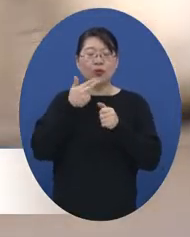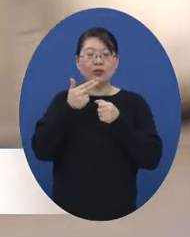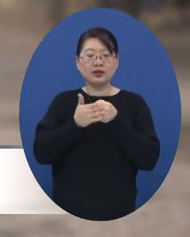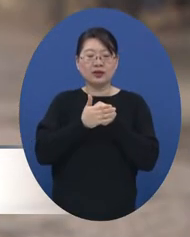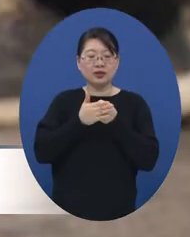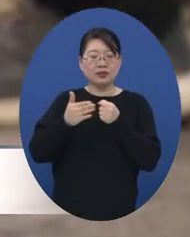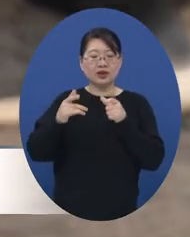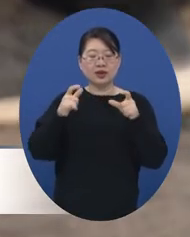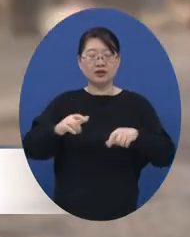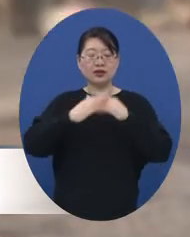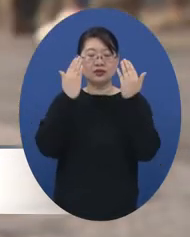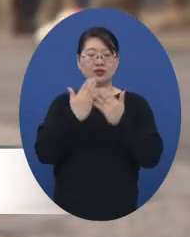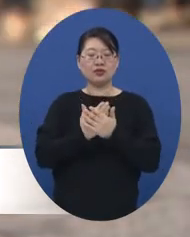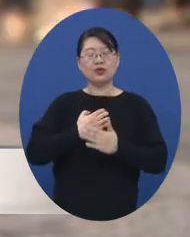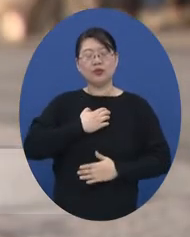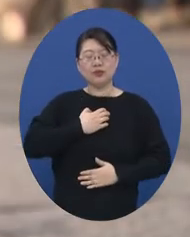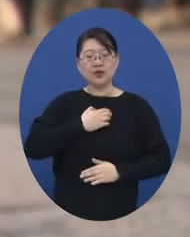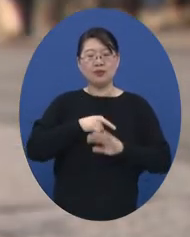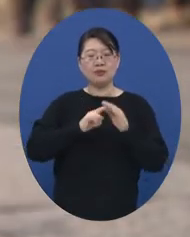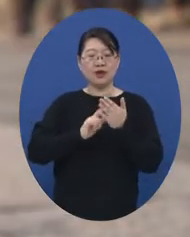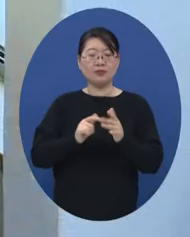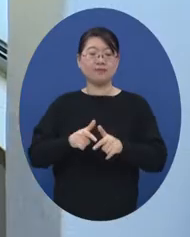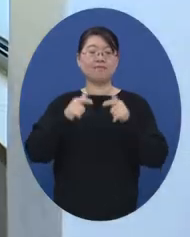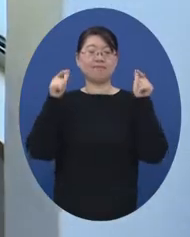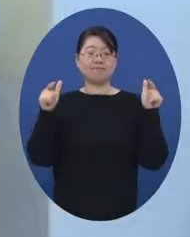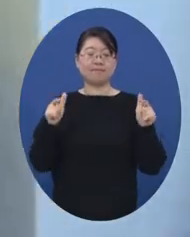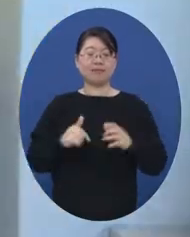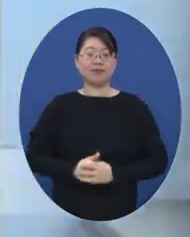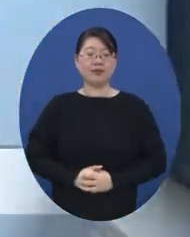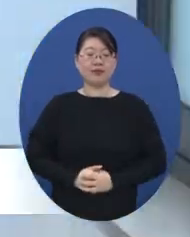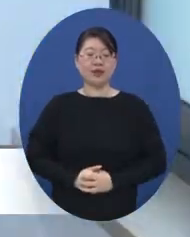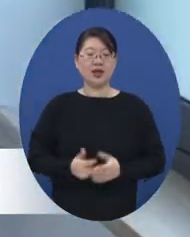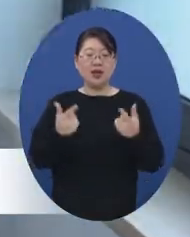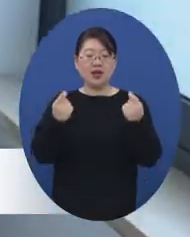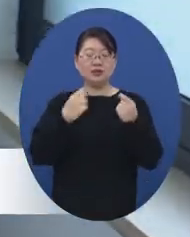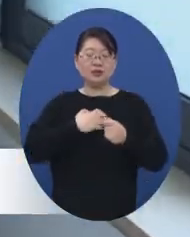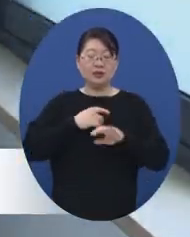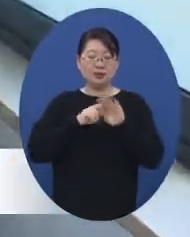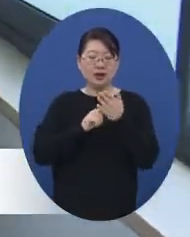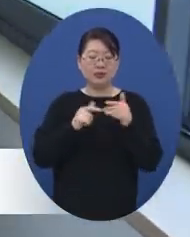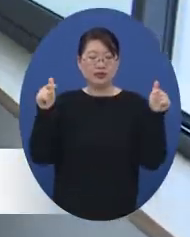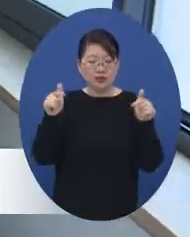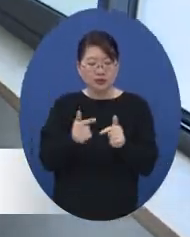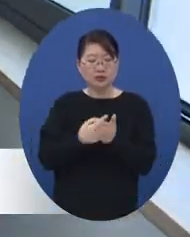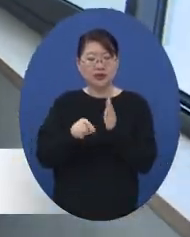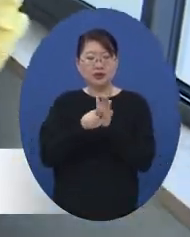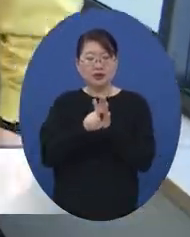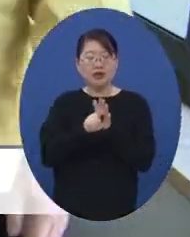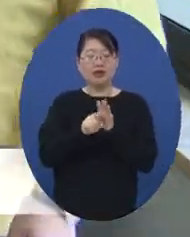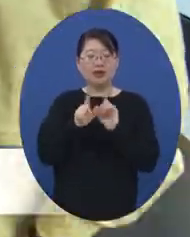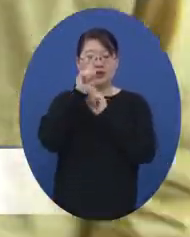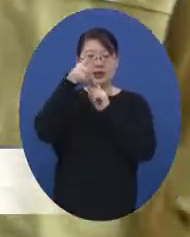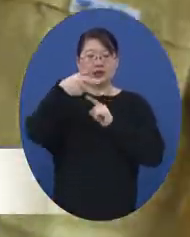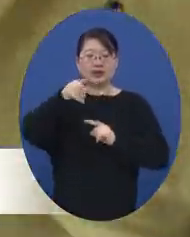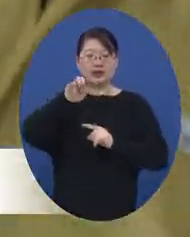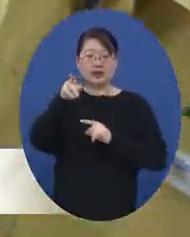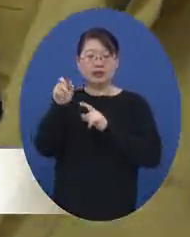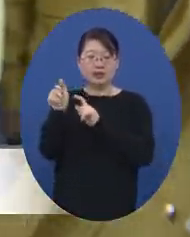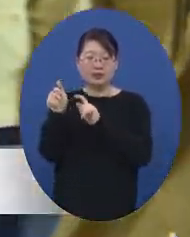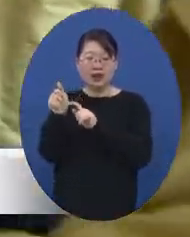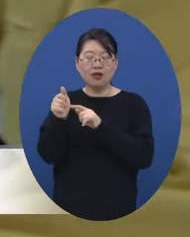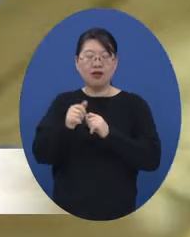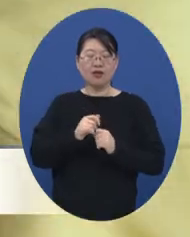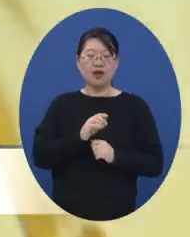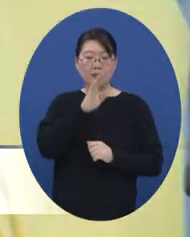보니 지역 전체에 불안감이 퍼지고 있습니다. 이런 불안감을 없애고자 이재명 경기도지사가 확진자